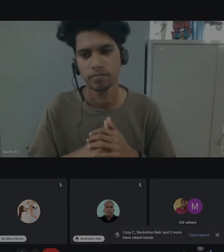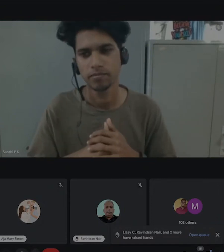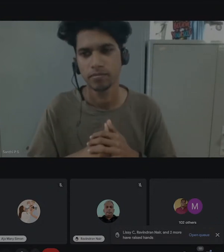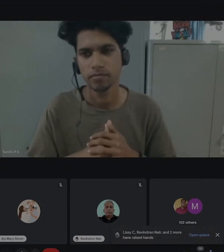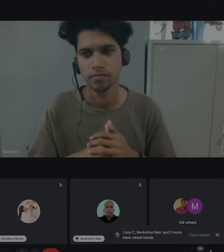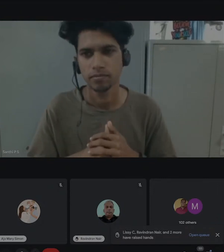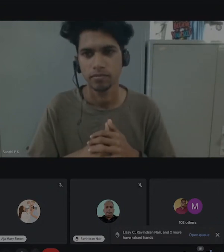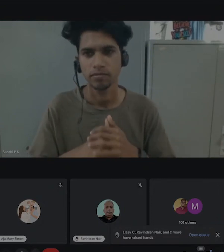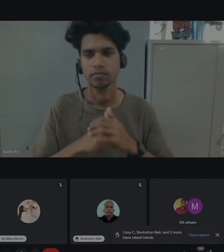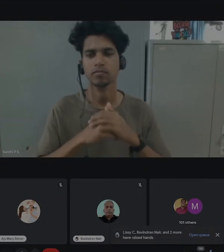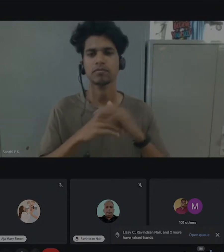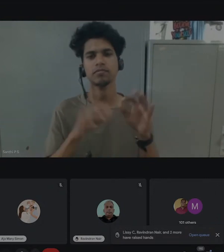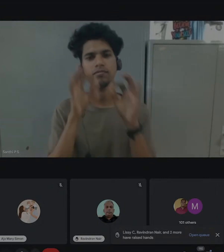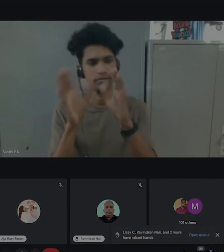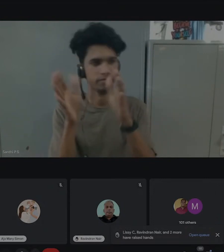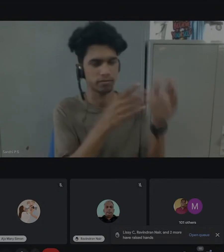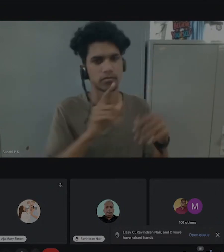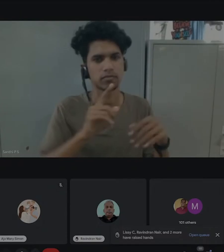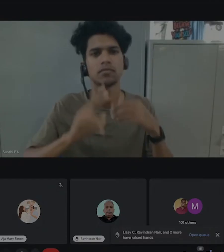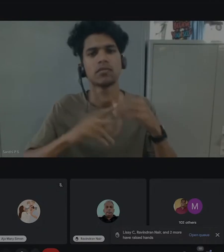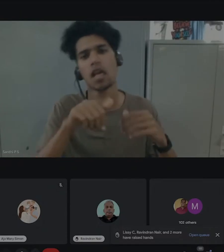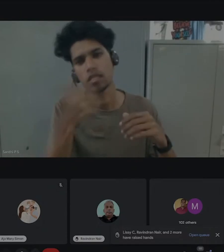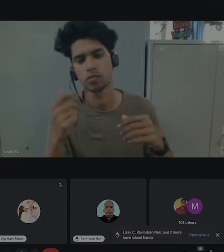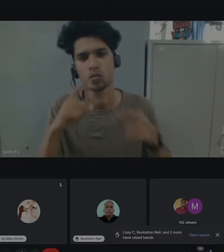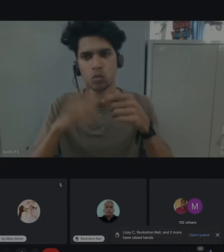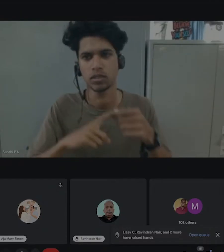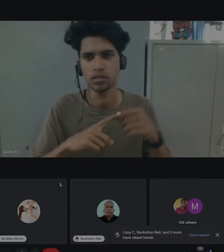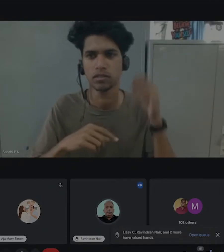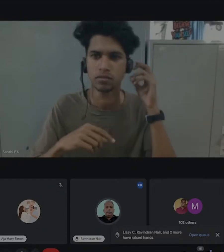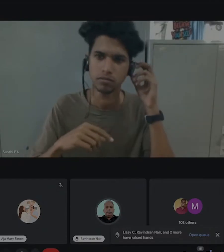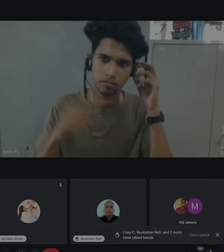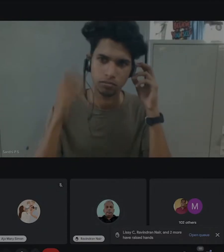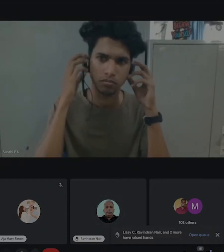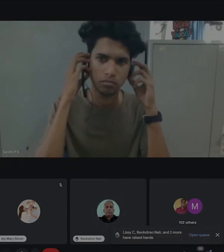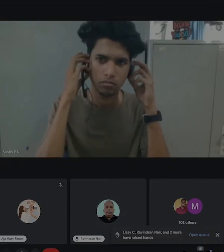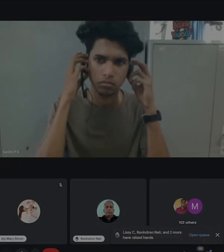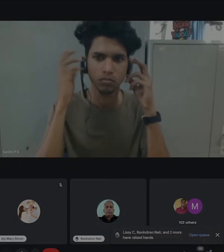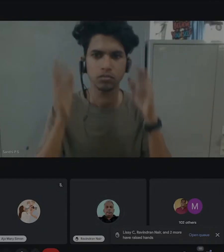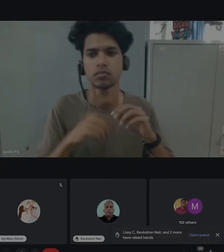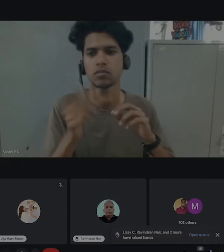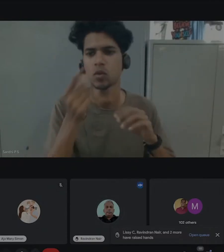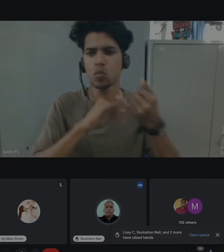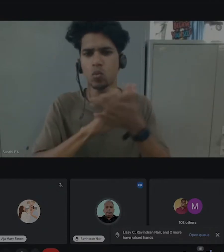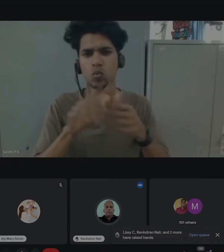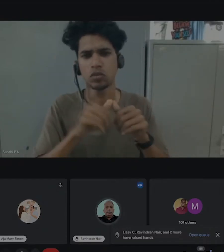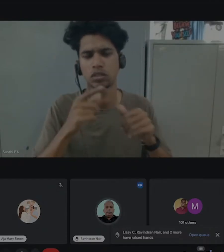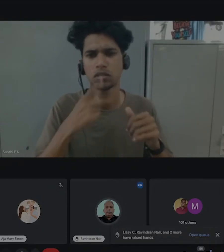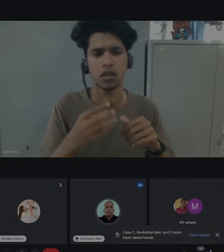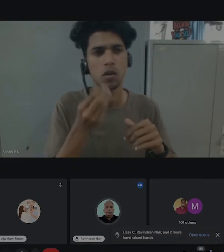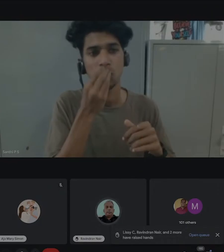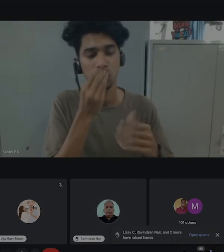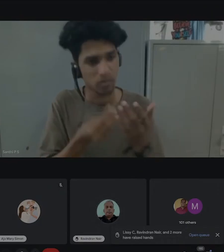നമ്മൾ അടുത്ത ചോദ്യത്തിലേക്ക് പോവുകയാണ്. ഉഷ മാഡം ചോദിച്ചിരിക്കുന്നത്, ചോദിക്കുന്ന ഒരു കോമൺ പ്രോബ്ലം, അതായത് ഭക്ഷണം